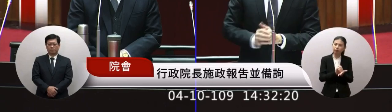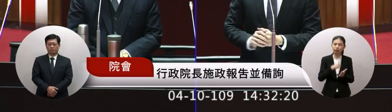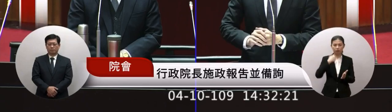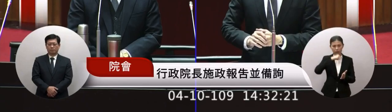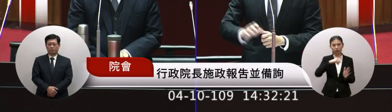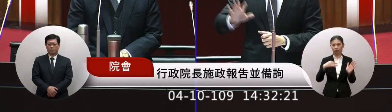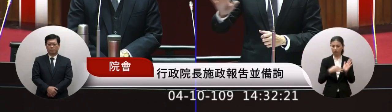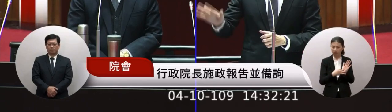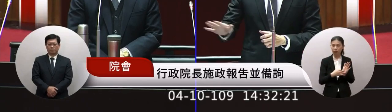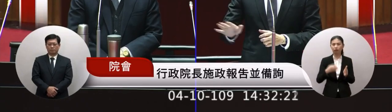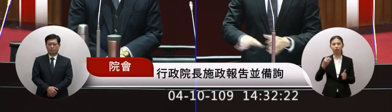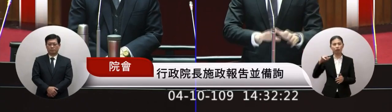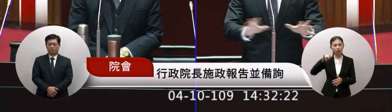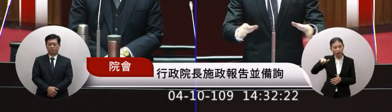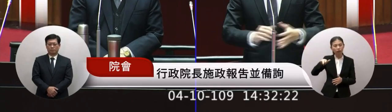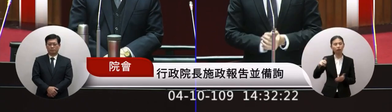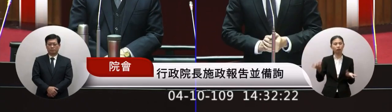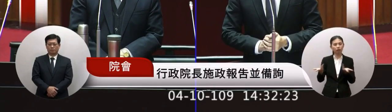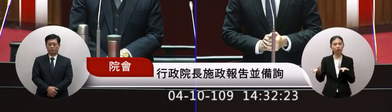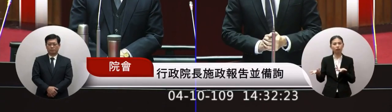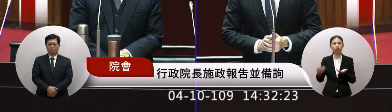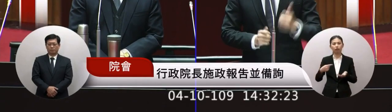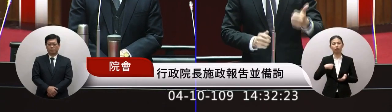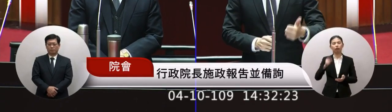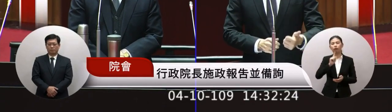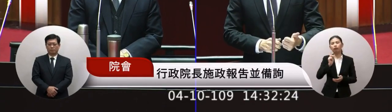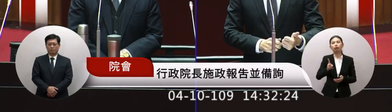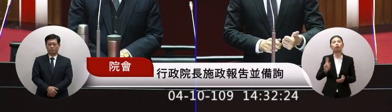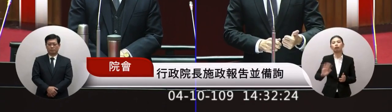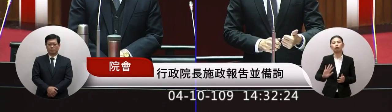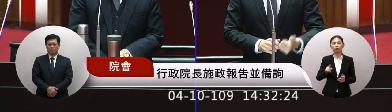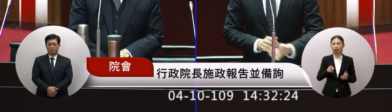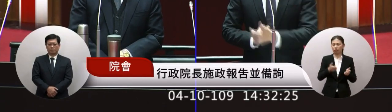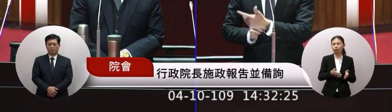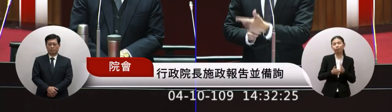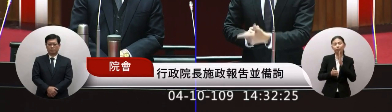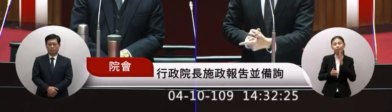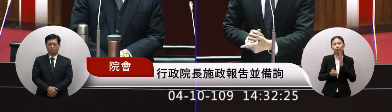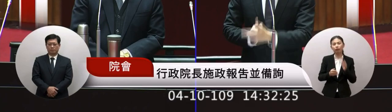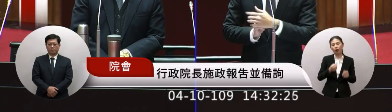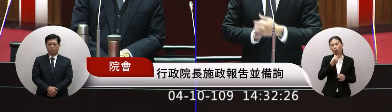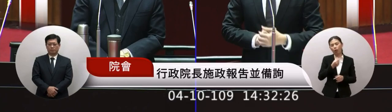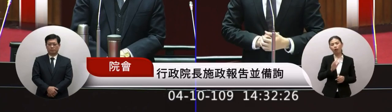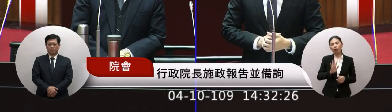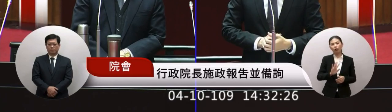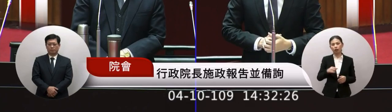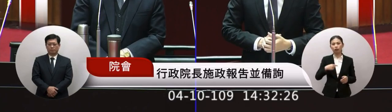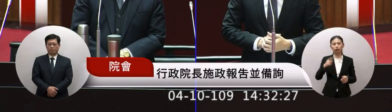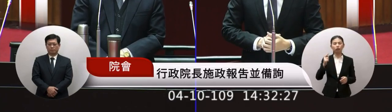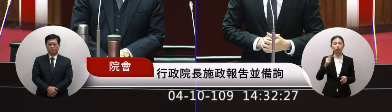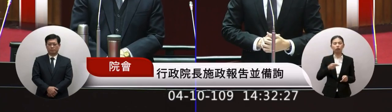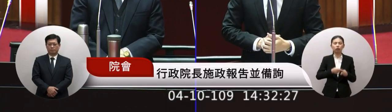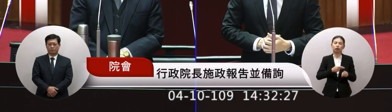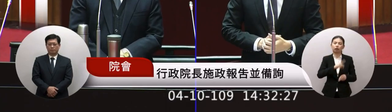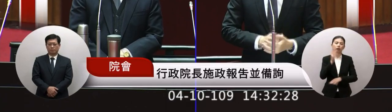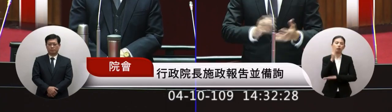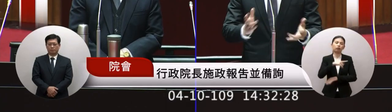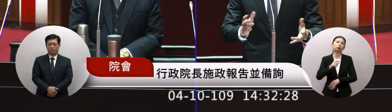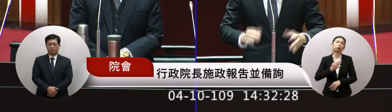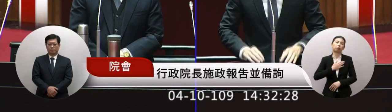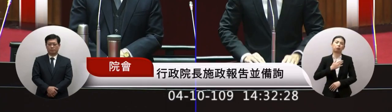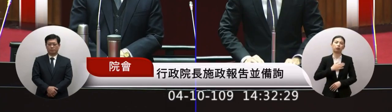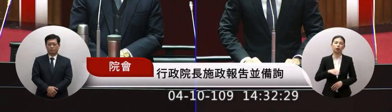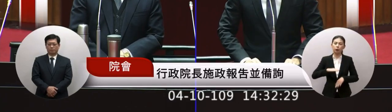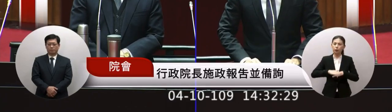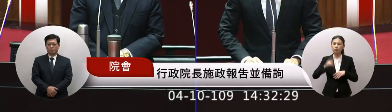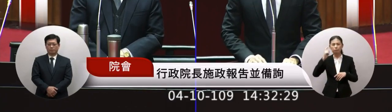这个花行啦，这个部分，我直接就不爱阁重复，这嘛足重要的。我也相信政府部门嘛拢有听到咱的声音，也嘛